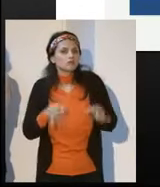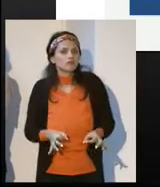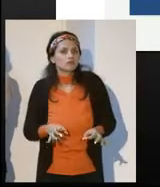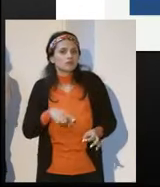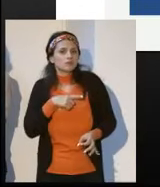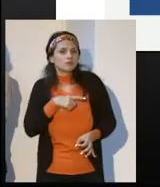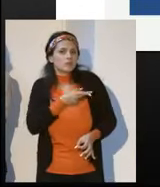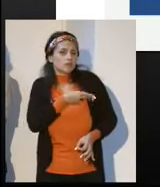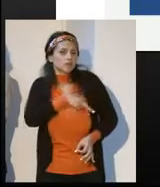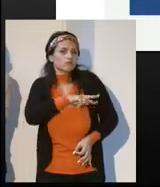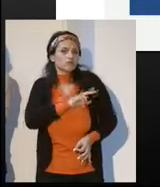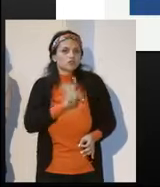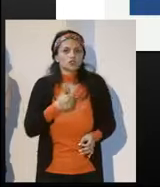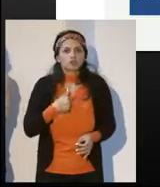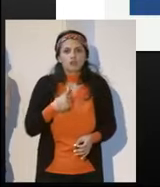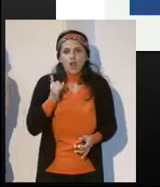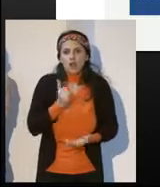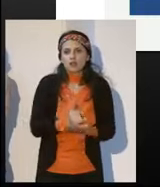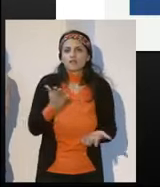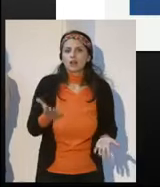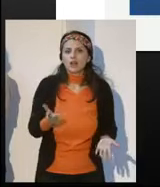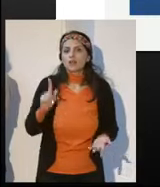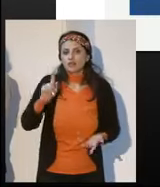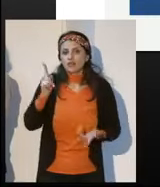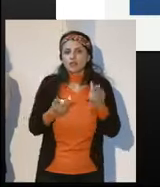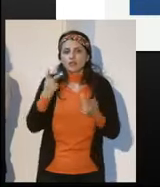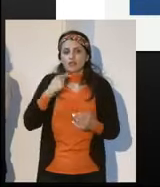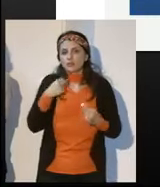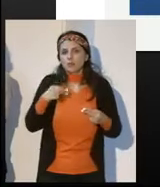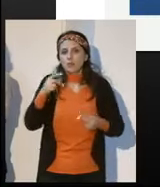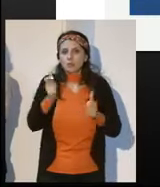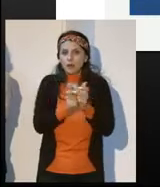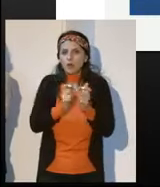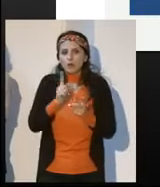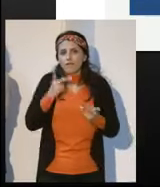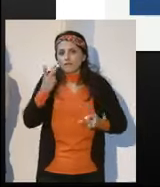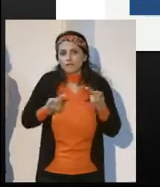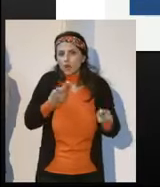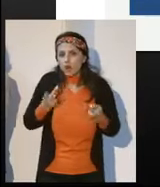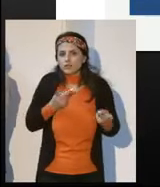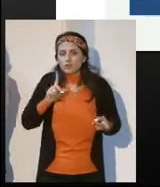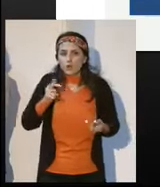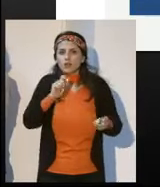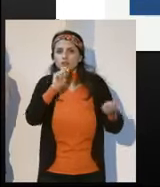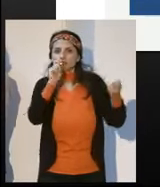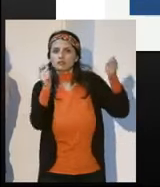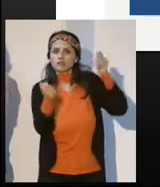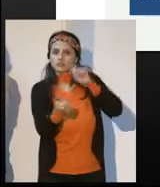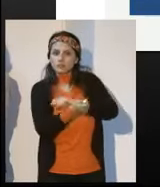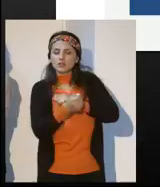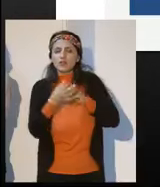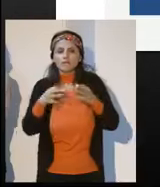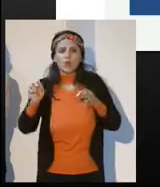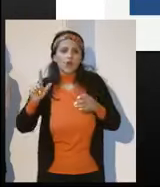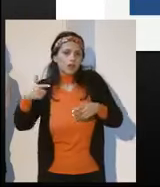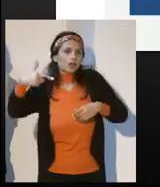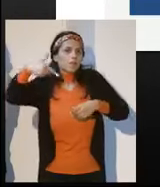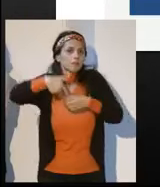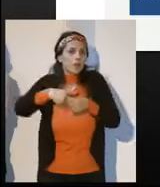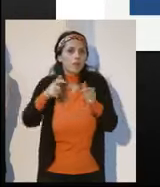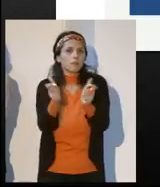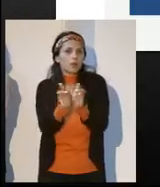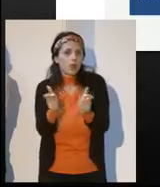ca daca aceste bilete nu sunt folosite ele se pot fi sa poata fi transformate in carburant